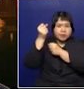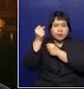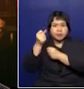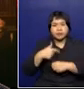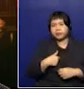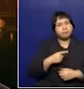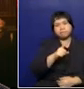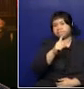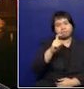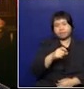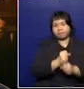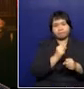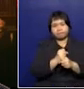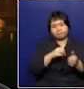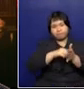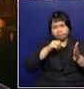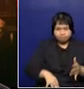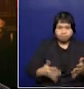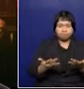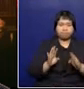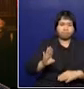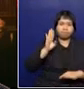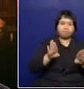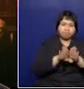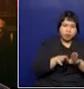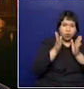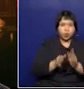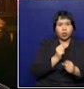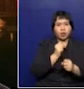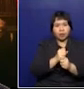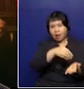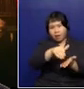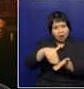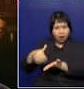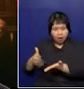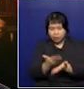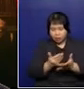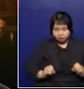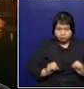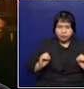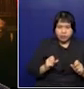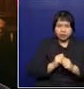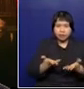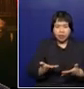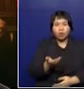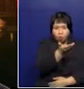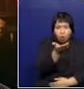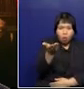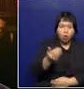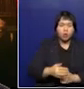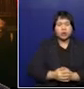จ๊งตกงานบริษัทปิดมีคนตกงานเป็น10ล้านคนไม่มีเงินจะอยู่ได้ไงฮะไปขอเงินฮะต